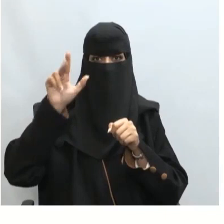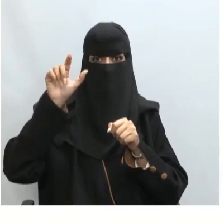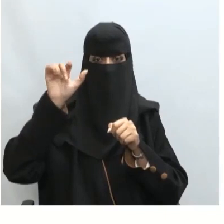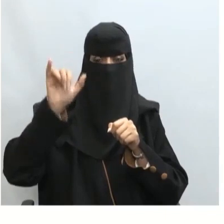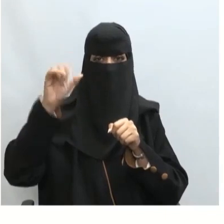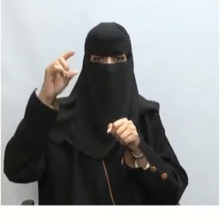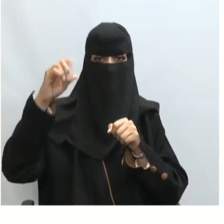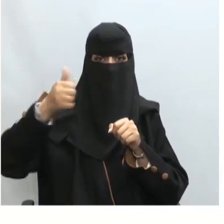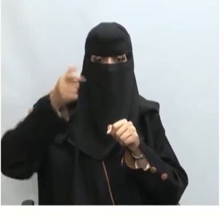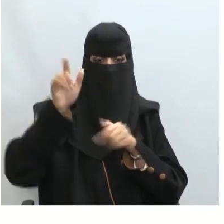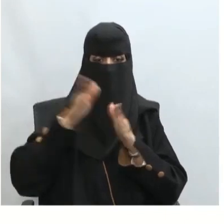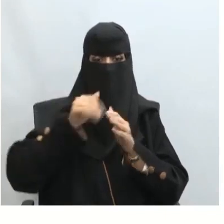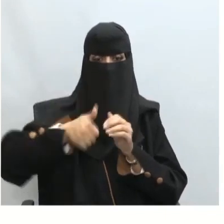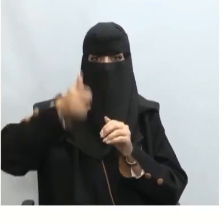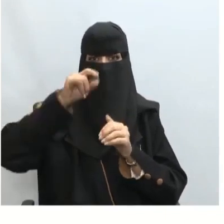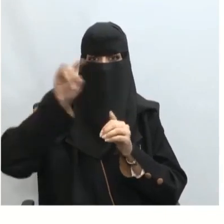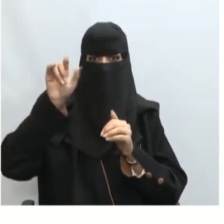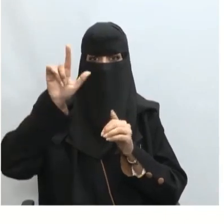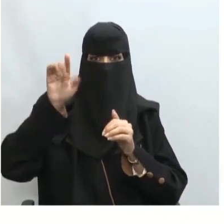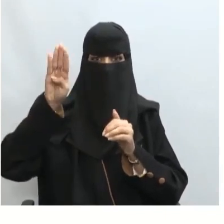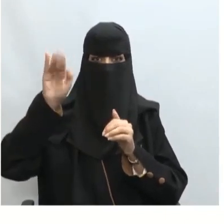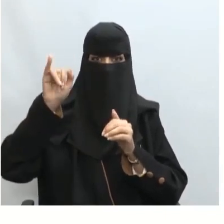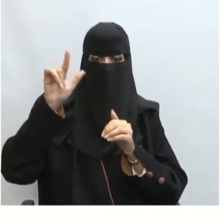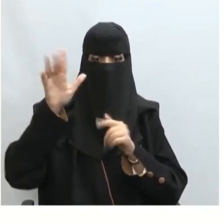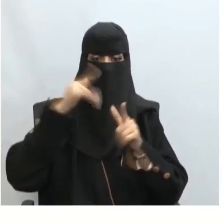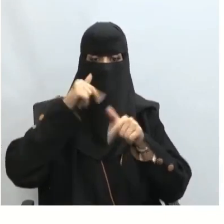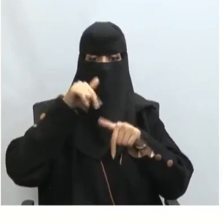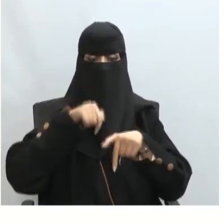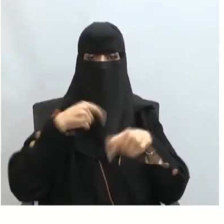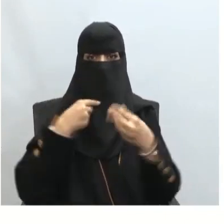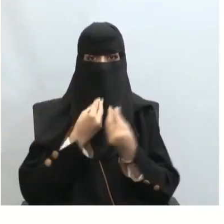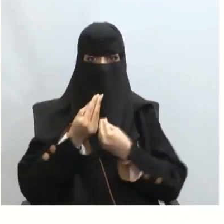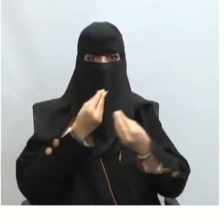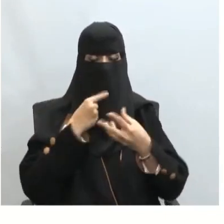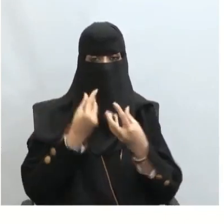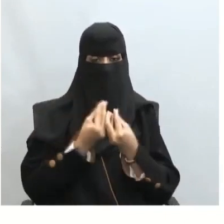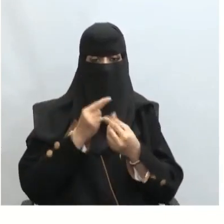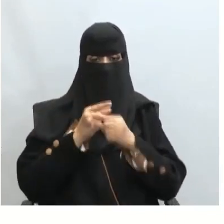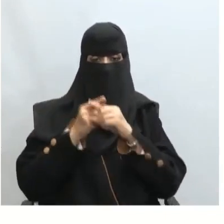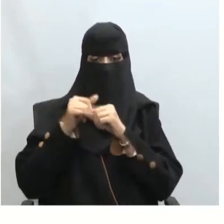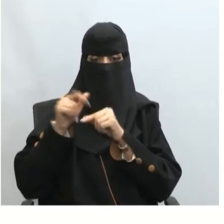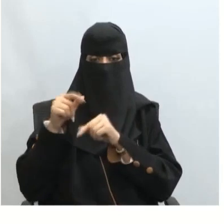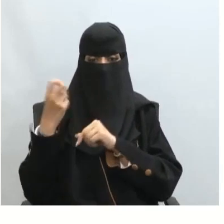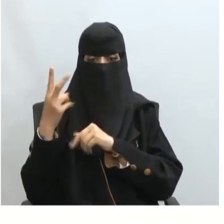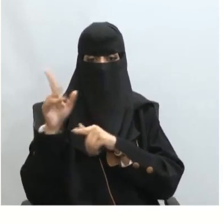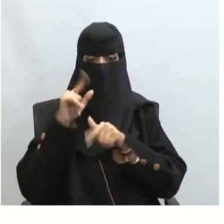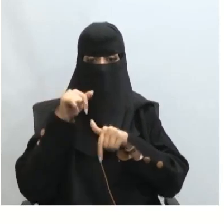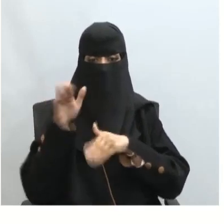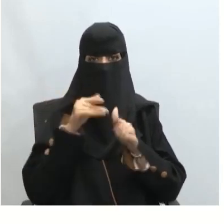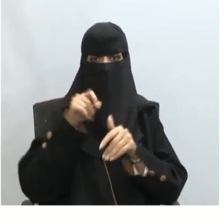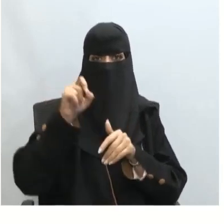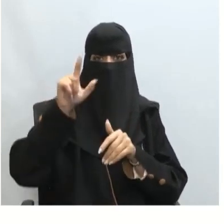عن الكيل ويتفاعل مع اكس تو حيث ان الاكس عباره عن